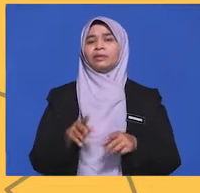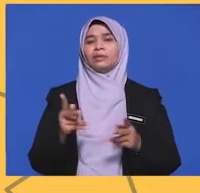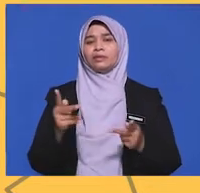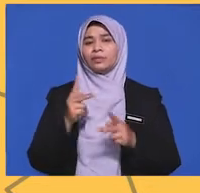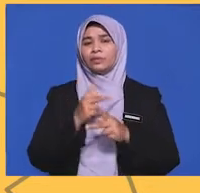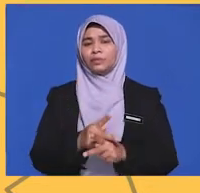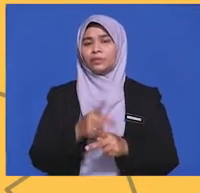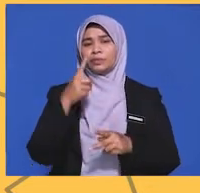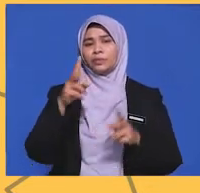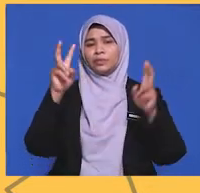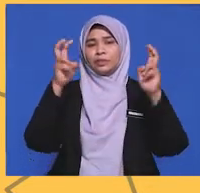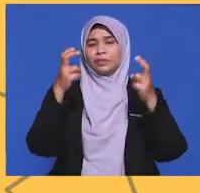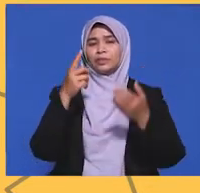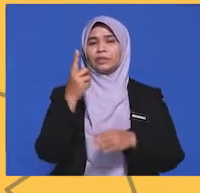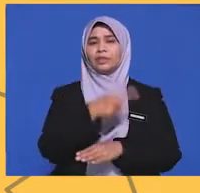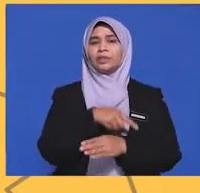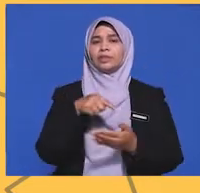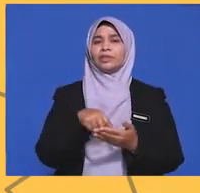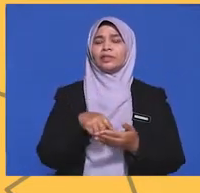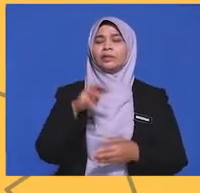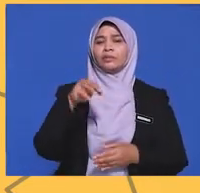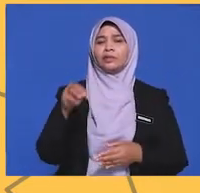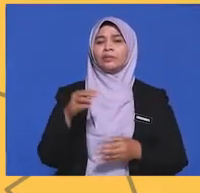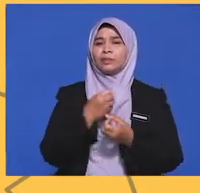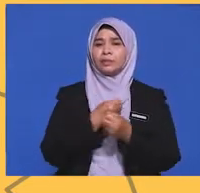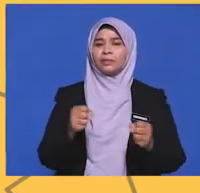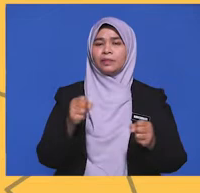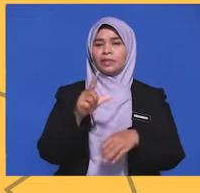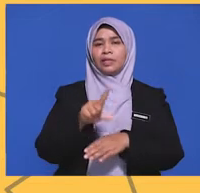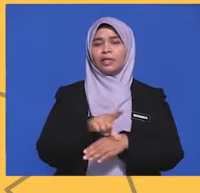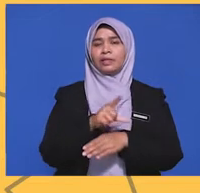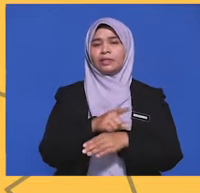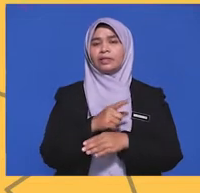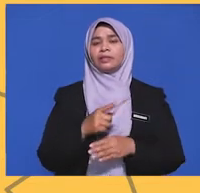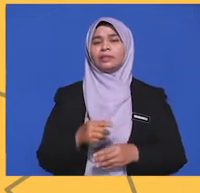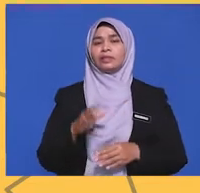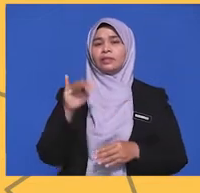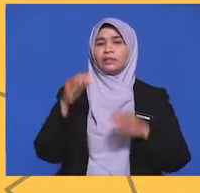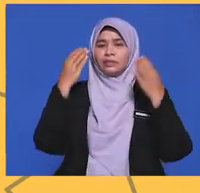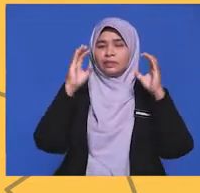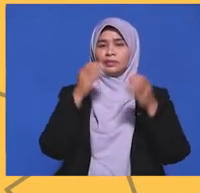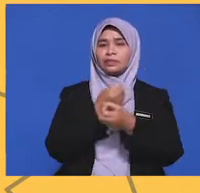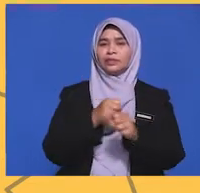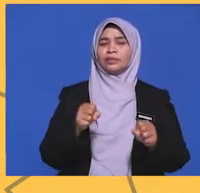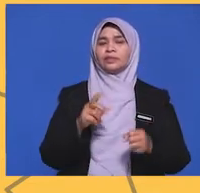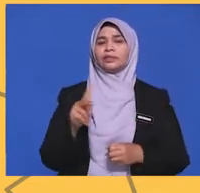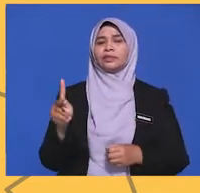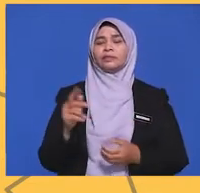untuk topik pada hari ini, murid-murid boleh menyiapkan latihan pengukuhan yang cikgu